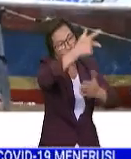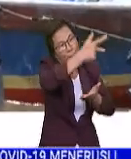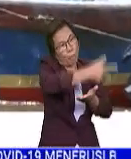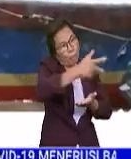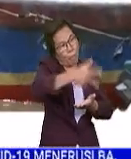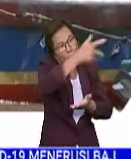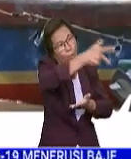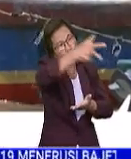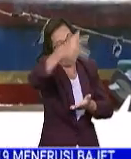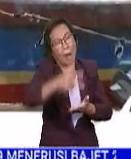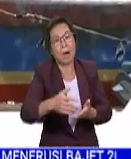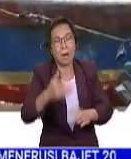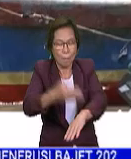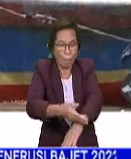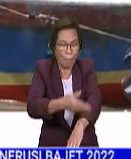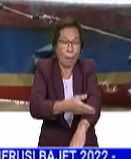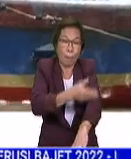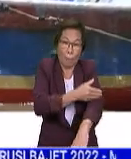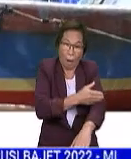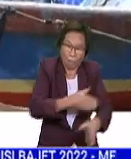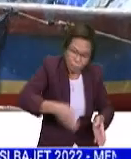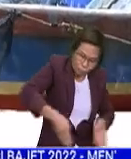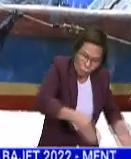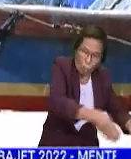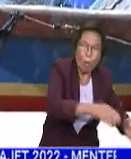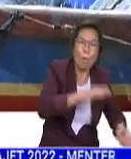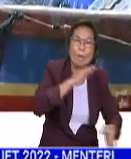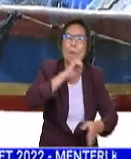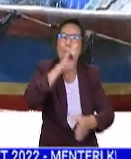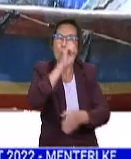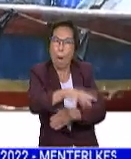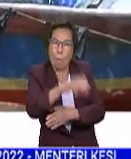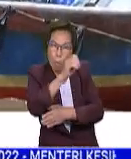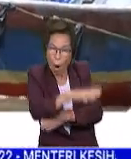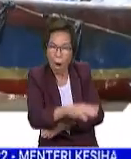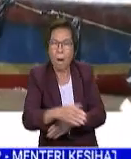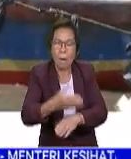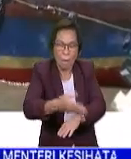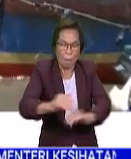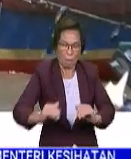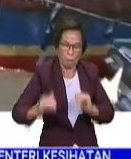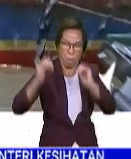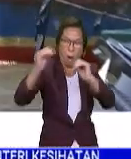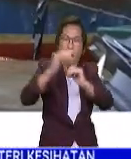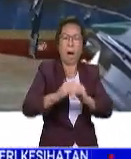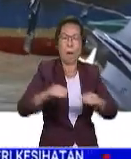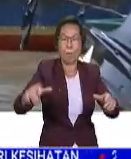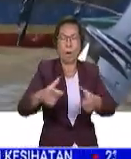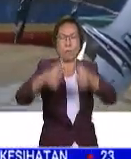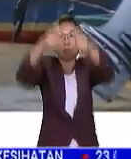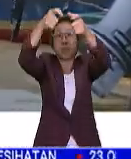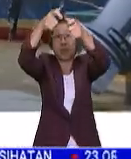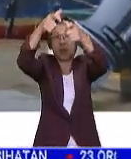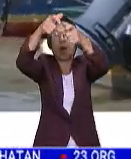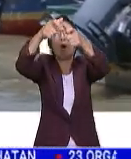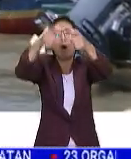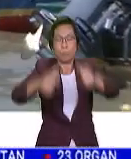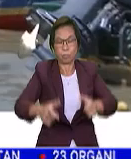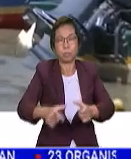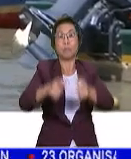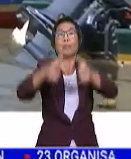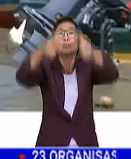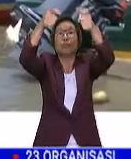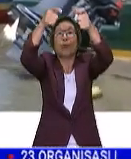perparitan pembentungan dan sisa pepejal membina pintu gerbang dan menara tinjau atau rumah api sebagai